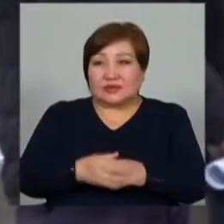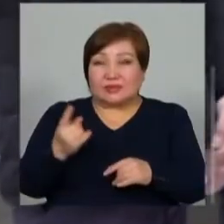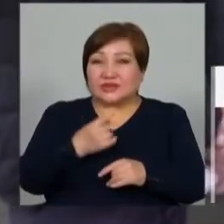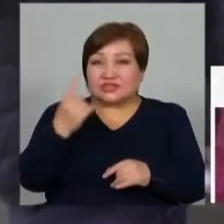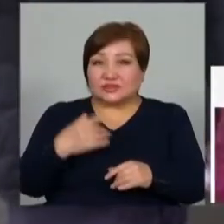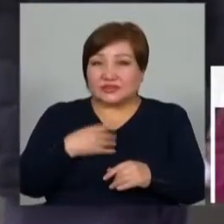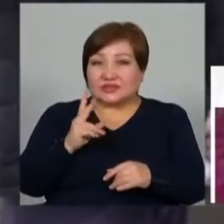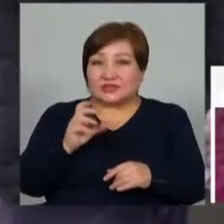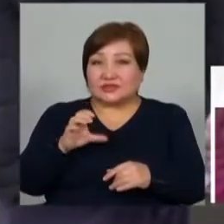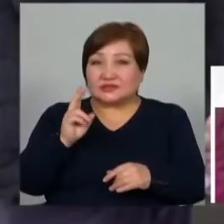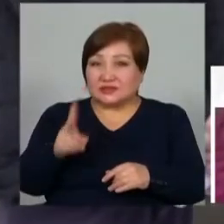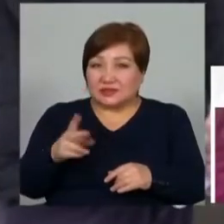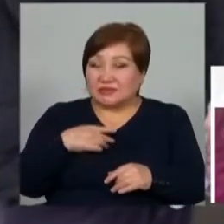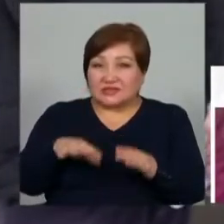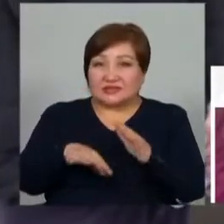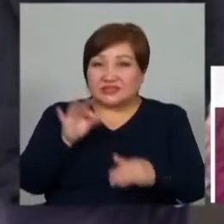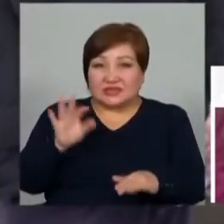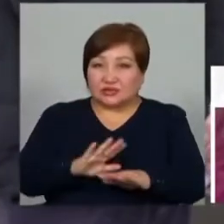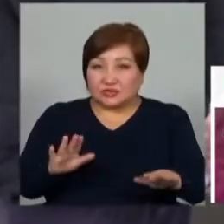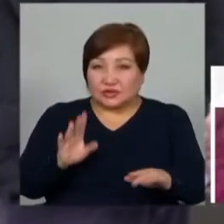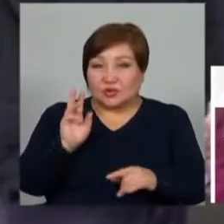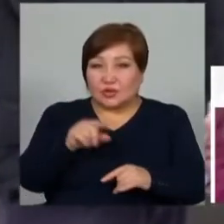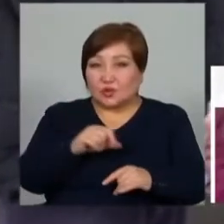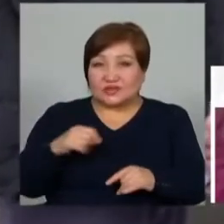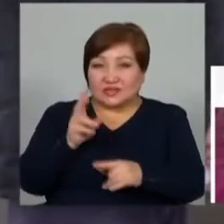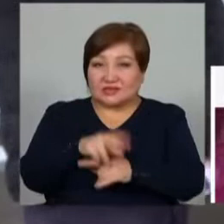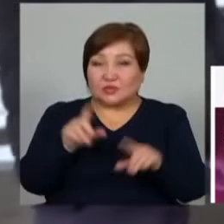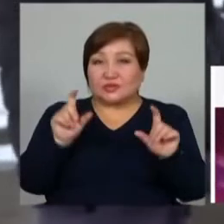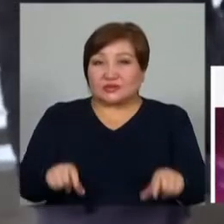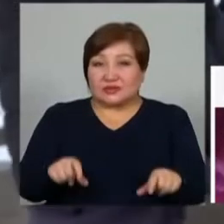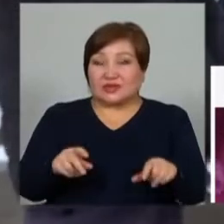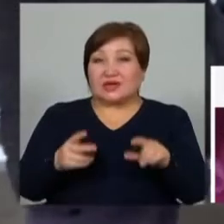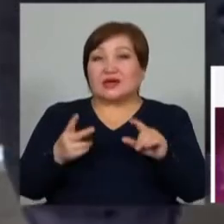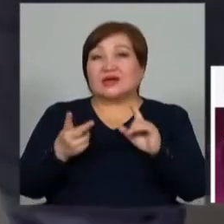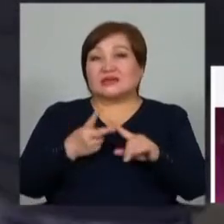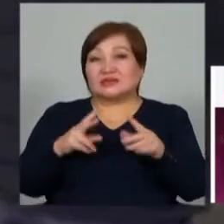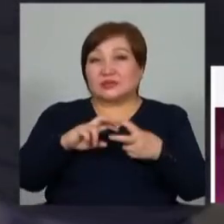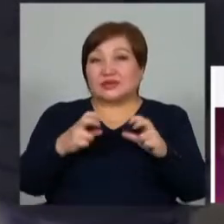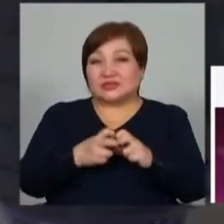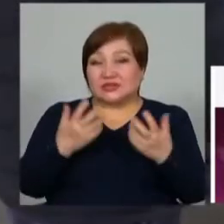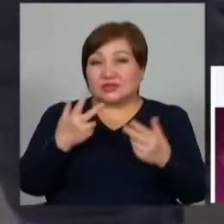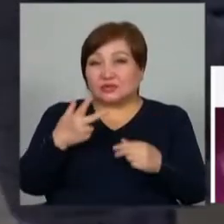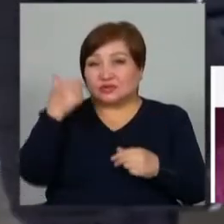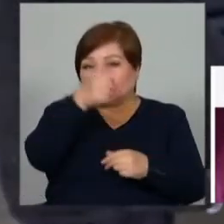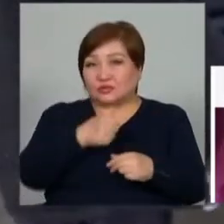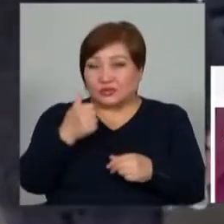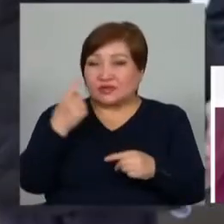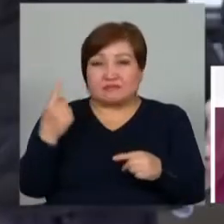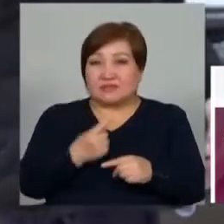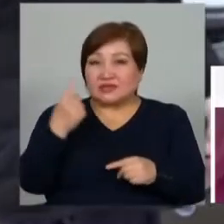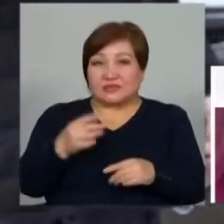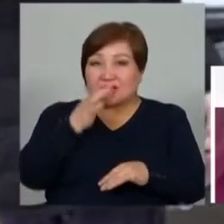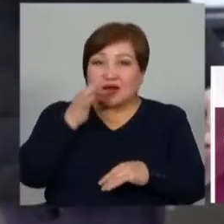біріншіден КСК-ны біз сайлаған жоқпыз. Олар келді де отырды. Екінші мәселе, олар бізге 3 жыл бойы бірде бір отчет берген